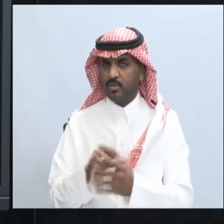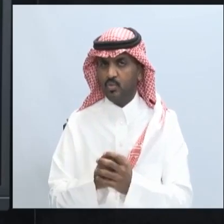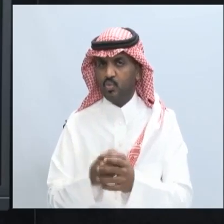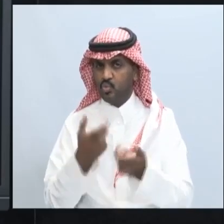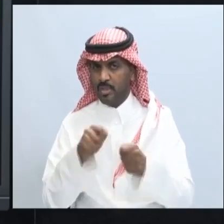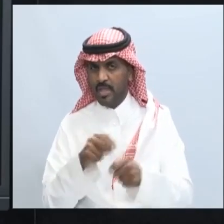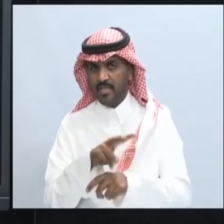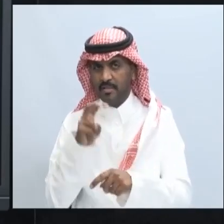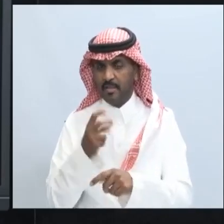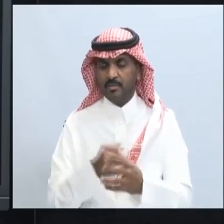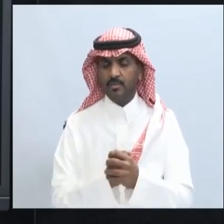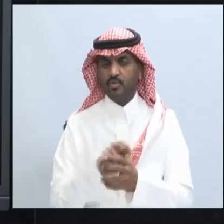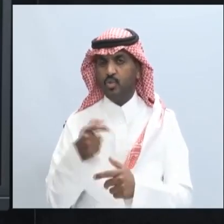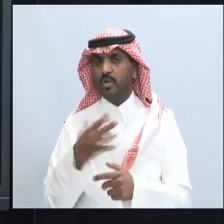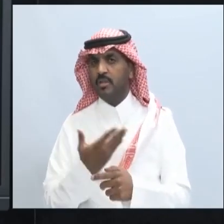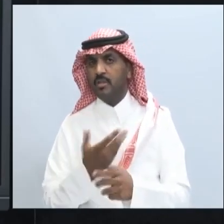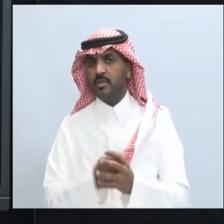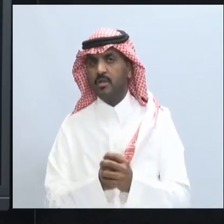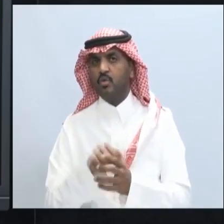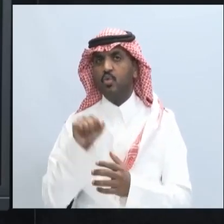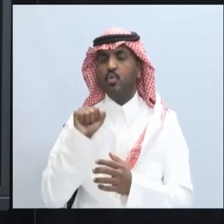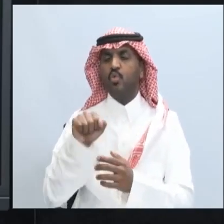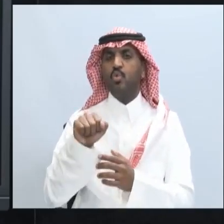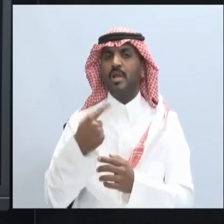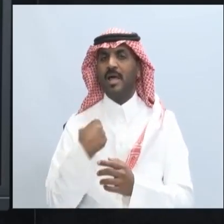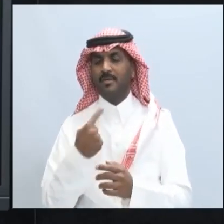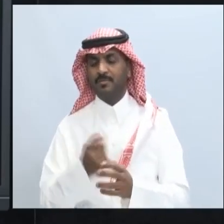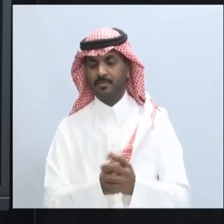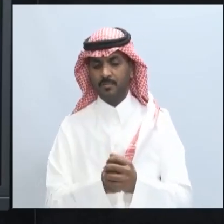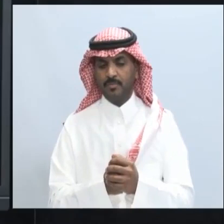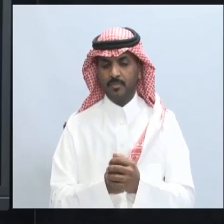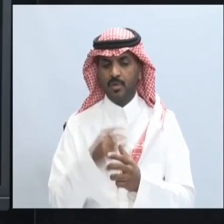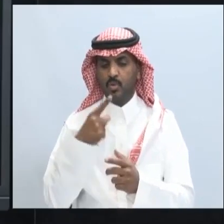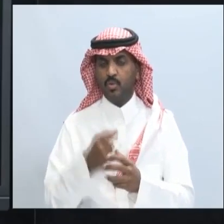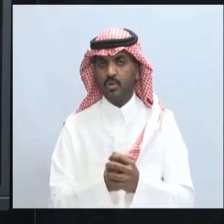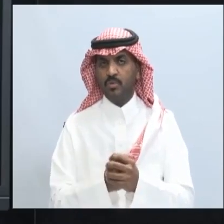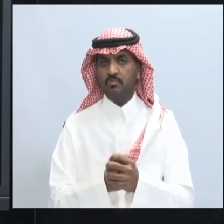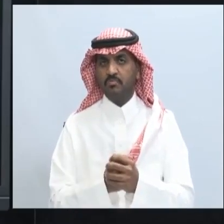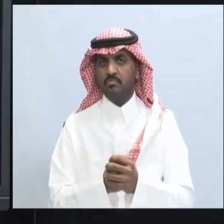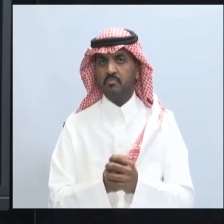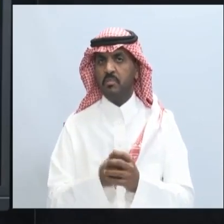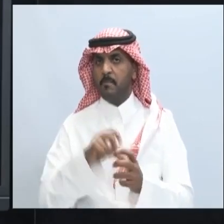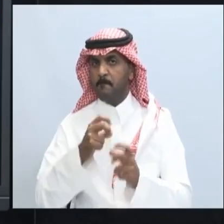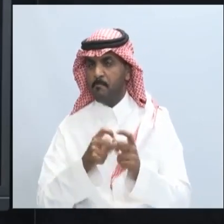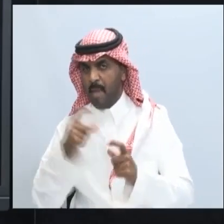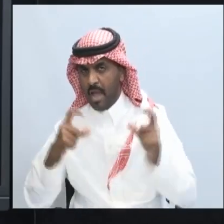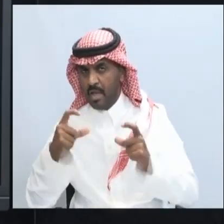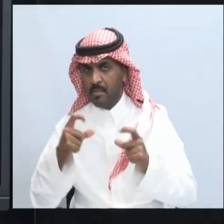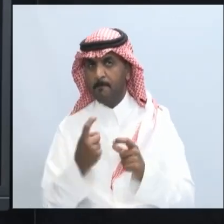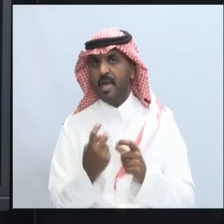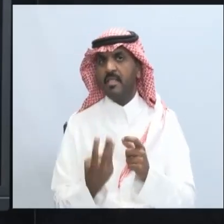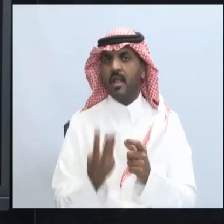هذا الدين تؤخذ من هذه الحقوق التي له فل نقول مثلا ان في في رصيده 100000 او غير